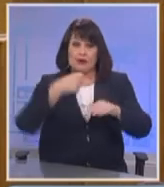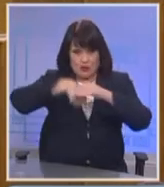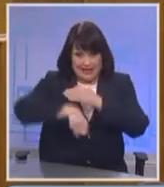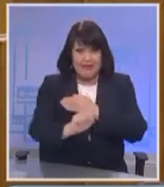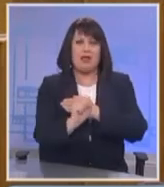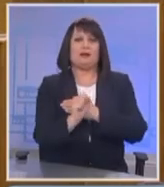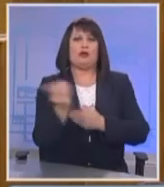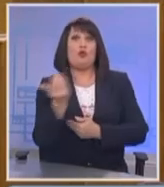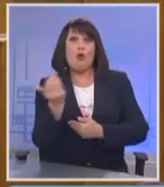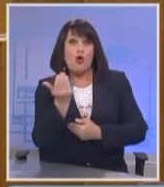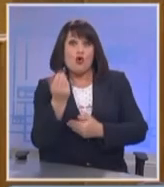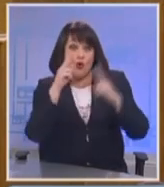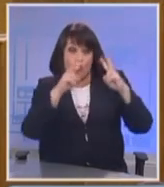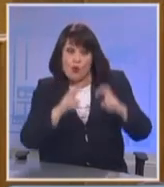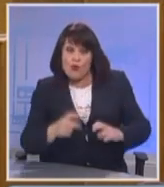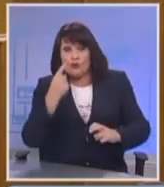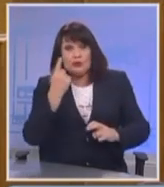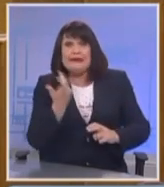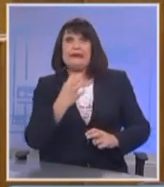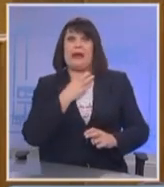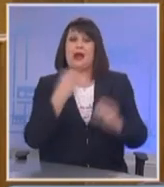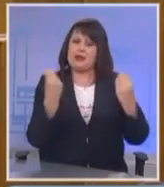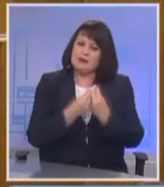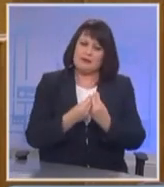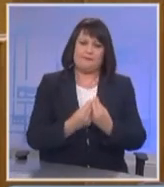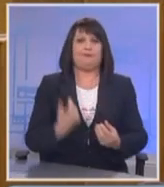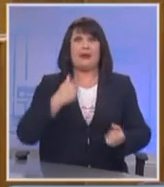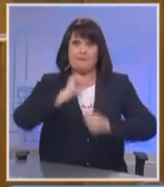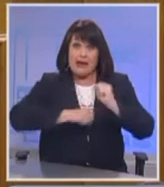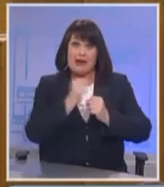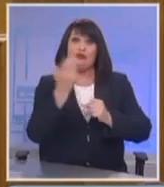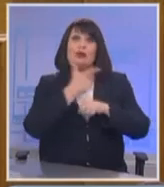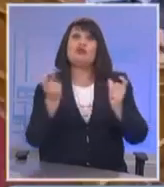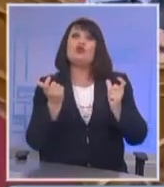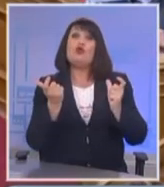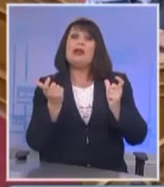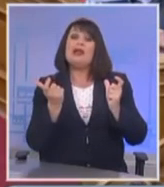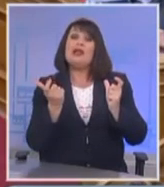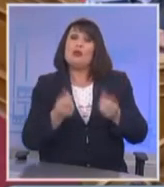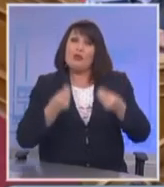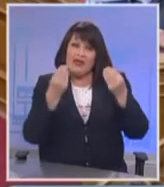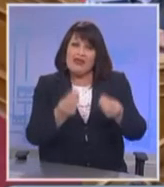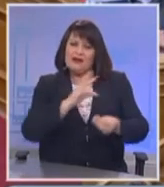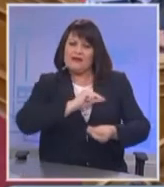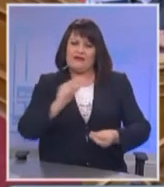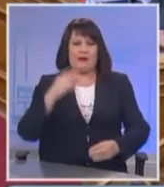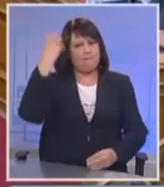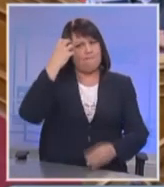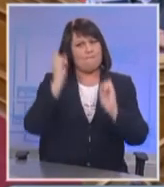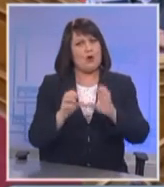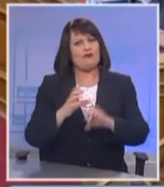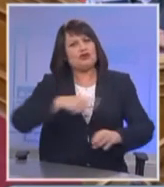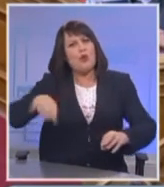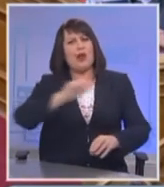παιδιού. Παλεύουμε για ένα σχολείο που θα παρέχει την ίδια μόρφωση σε όλους τους